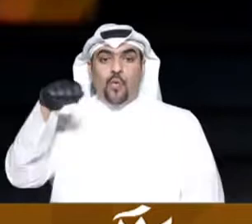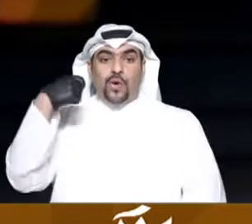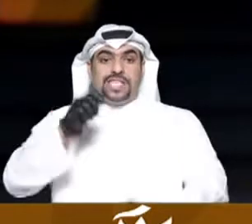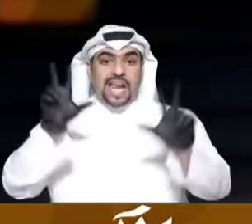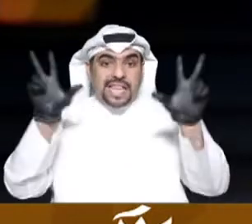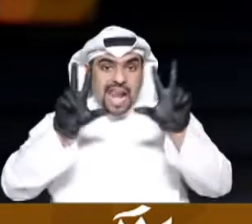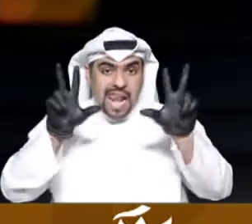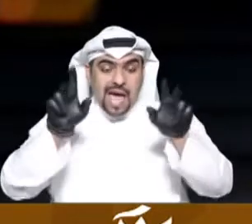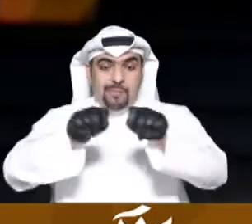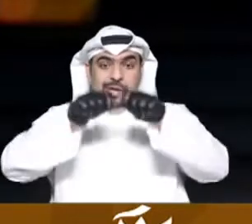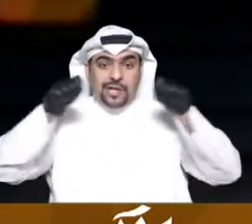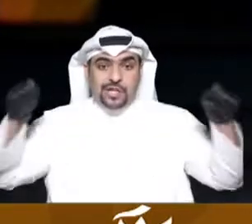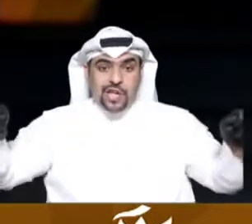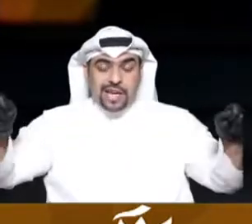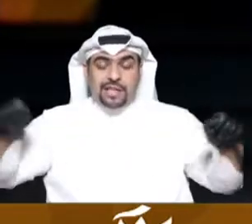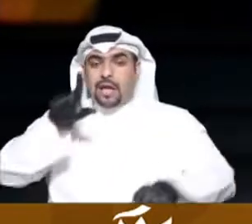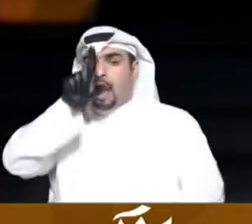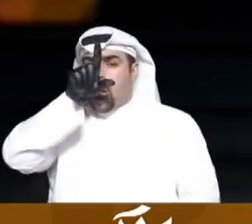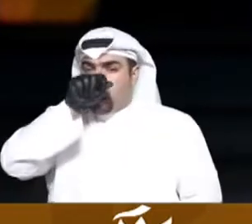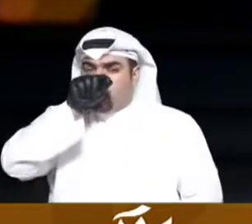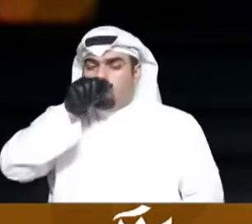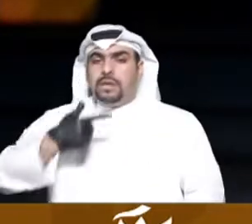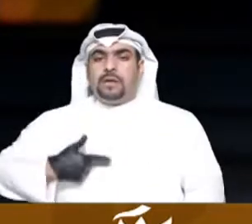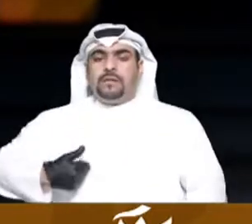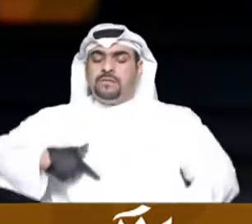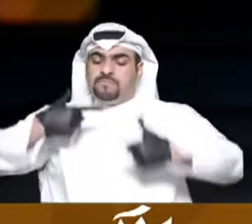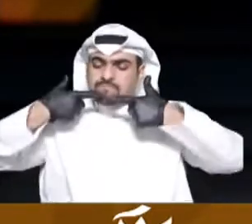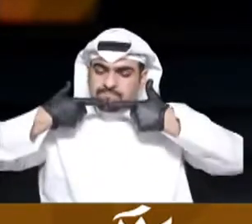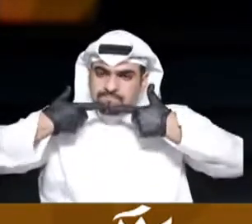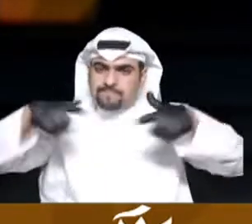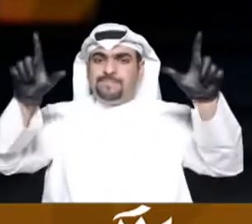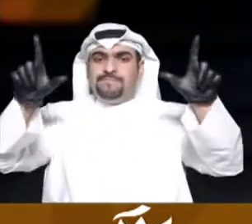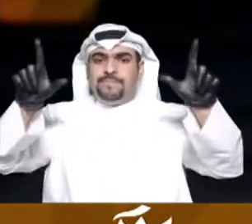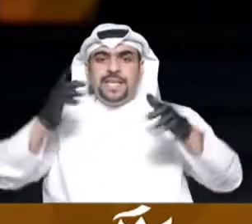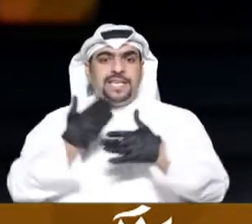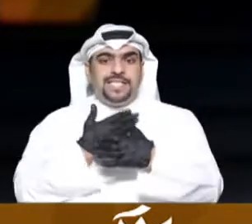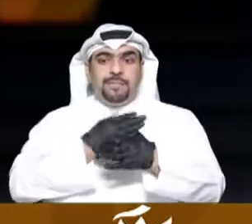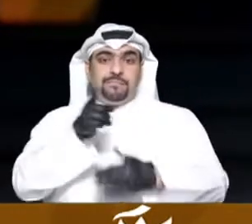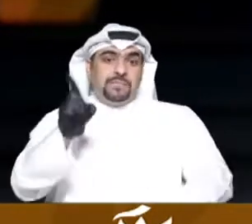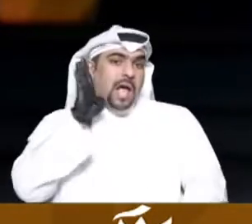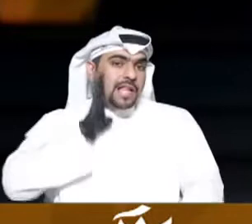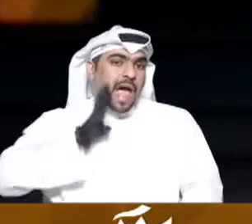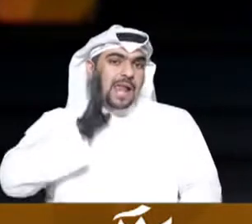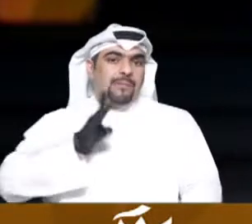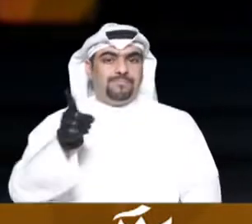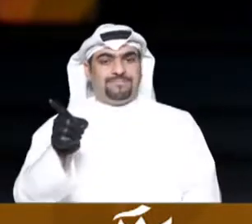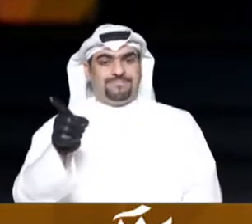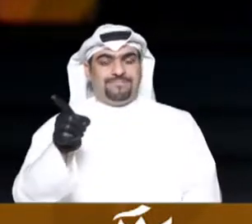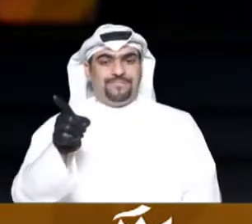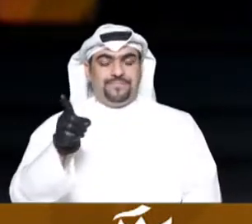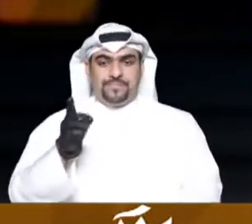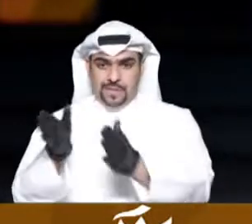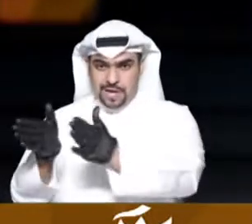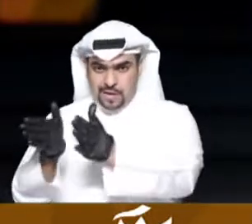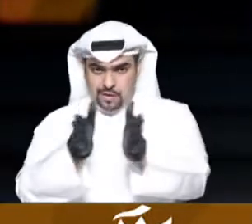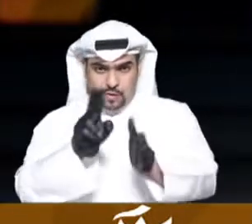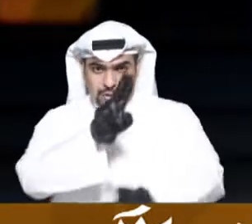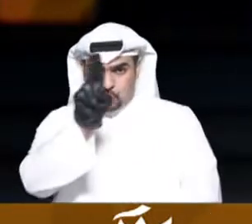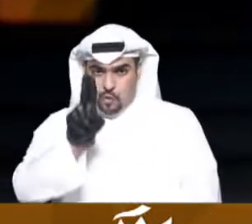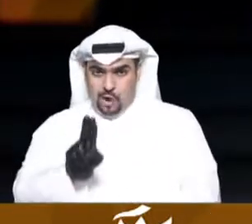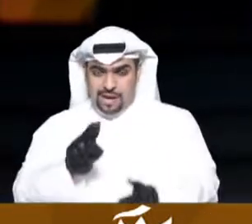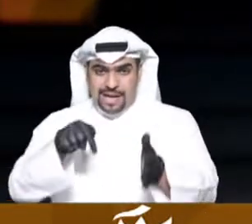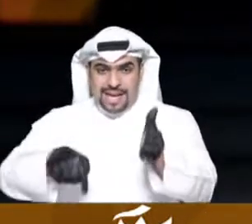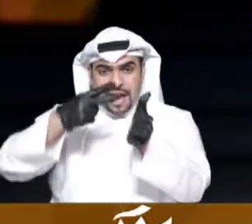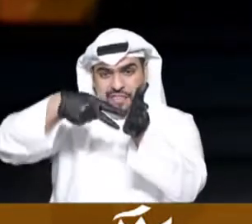وايضا وسائل التواصل الاجتماعي لا شك انه يعني رادع له. صحيح. نعم. صحيح. طيب عندنا قرار يعني عدم السماح للمشي يعني عقيد